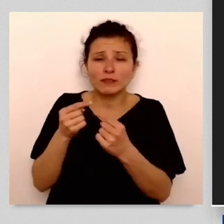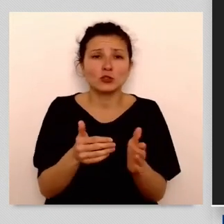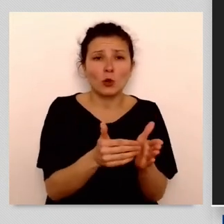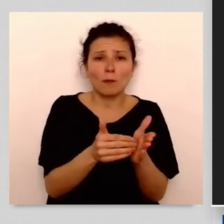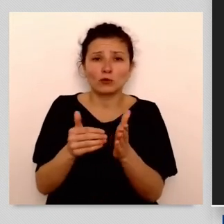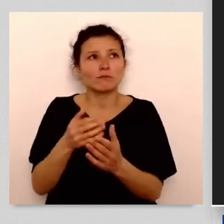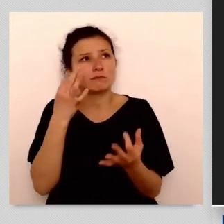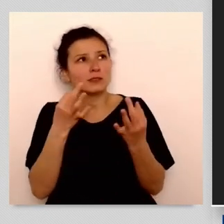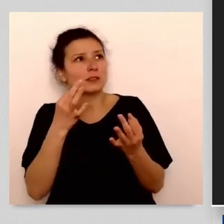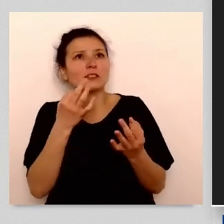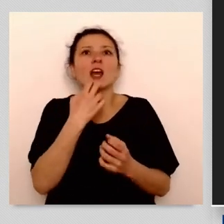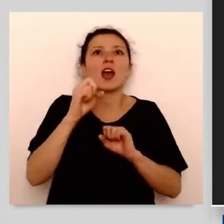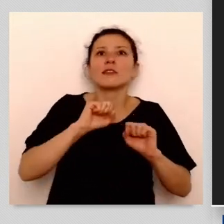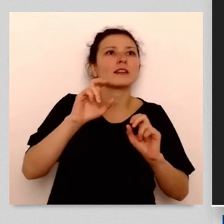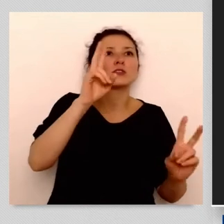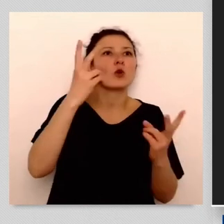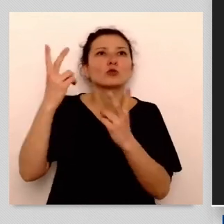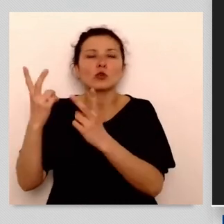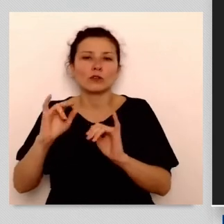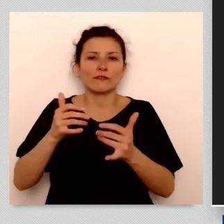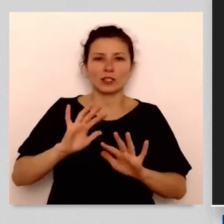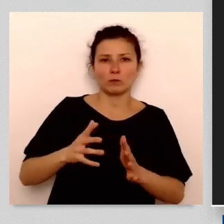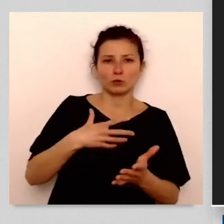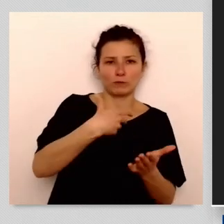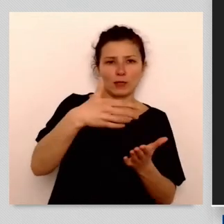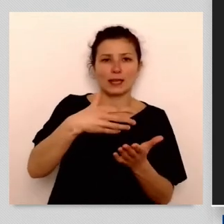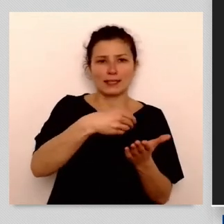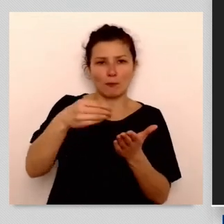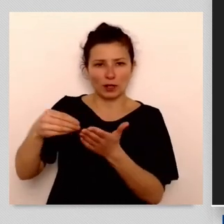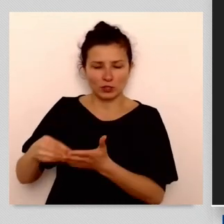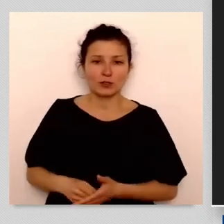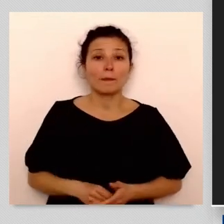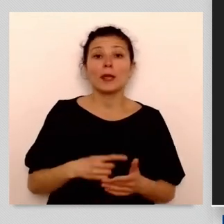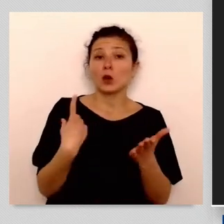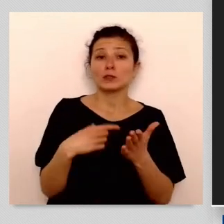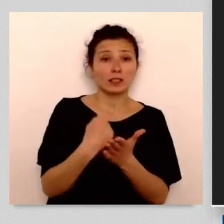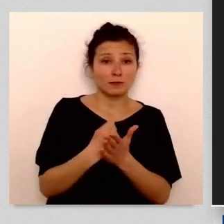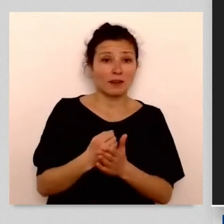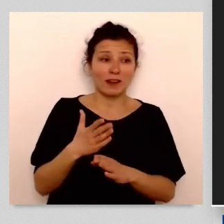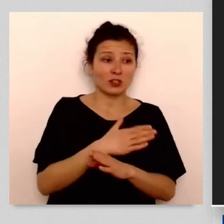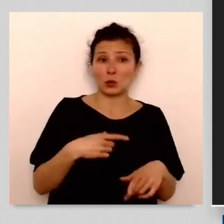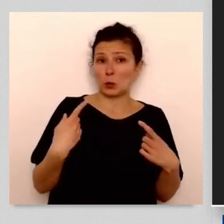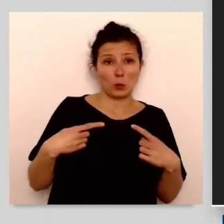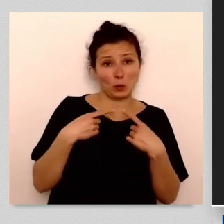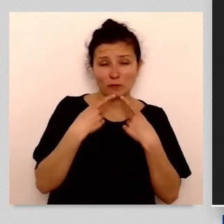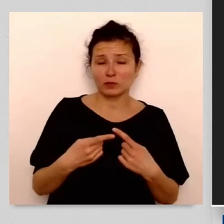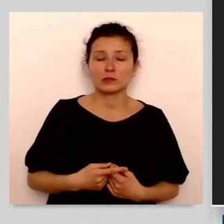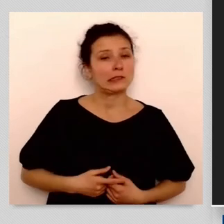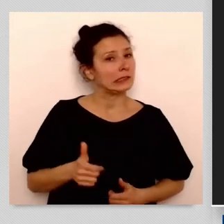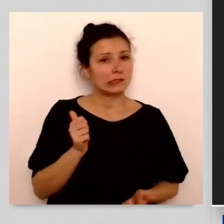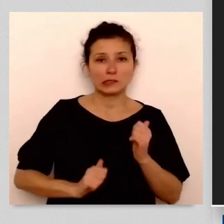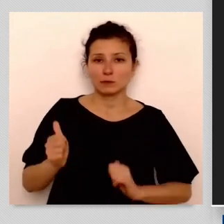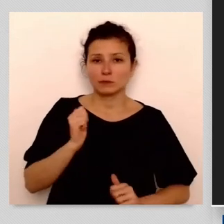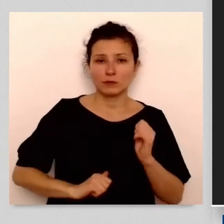tą energię wziąć i za co nią opłacić. I ostatnia rzecz, o której chcę powiedzieć, która tu nie padła, bardzo niepokojąca, to jest włączenie do systemu